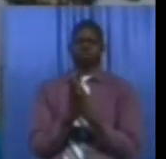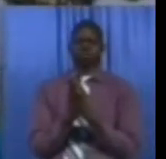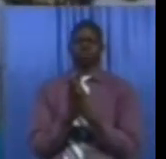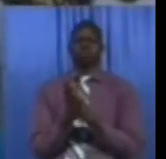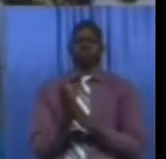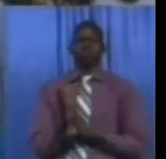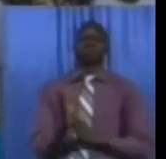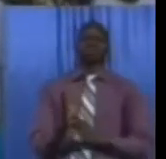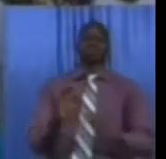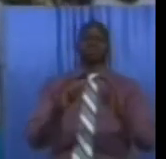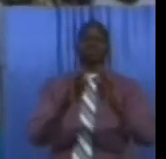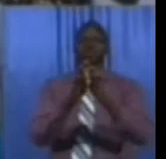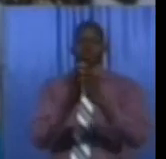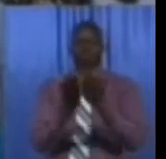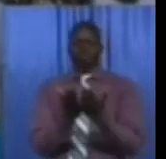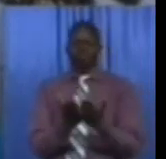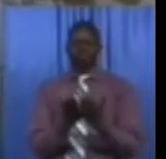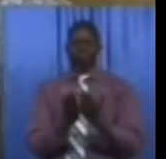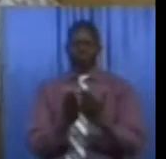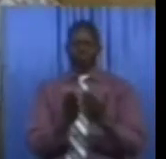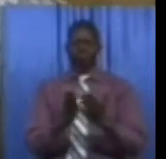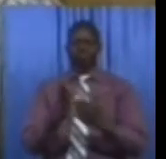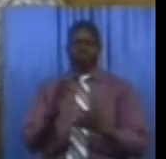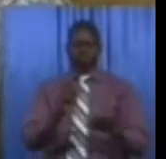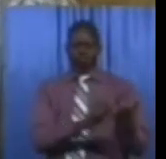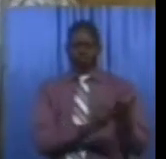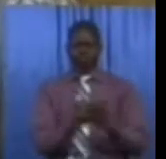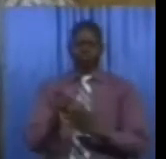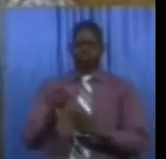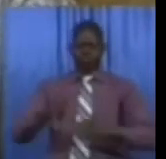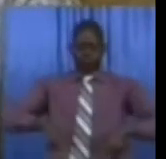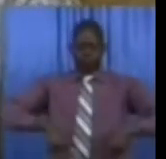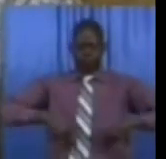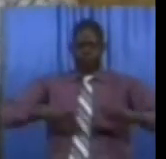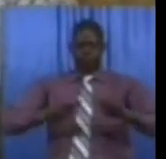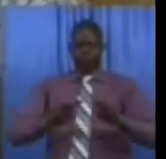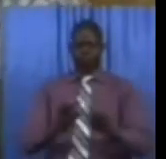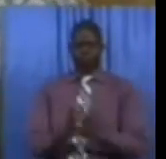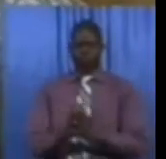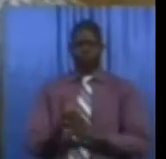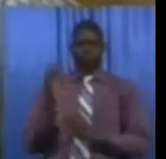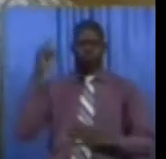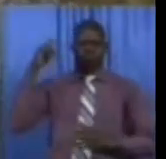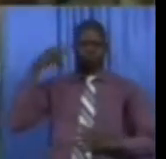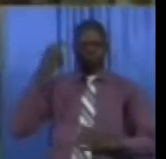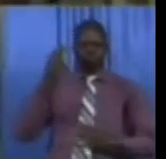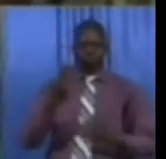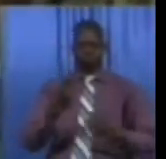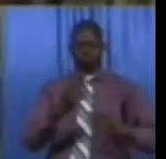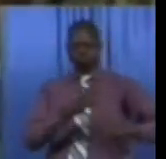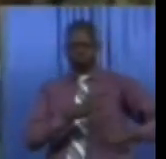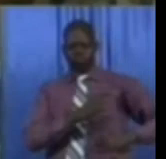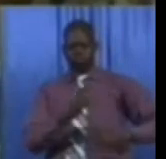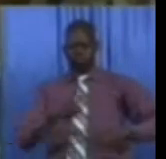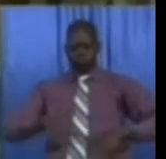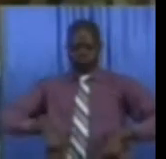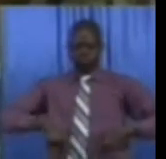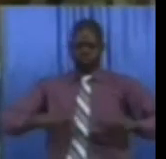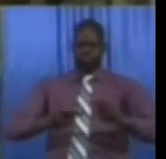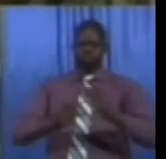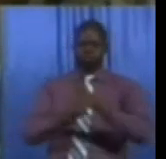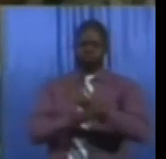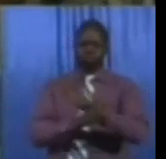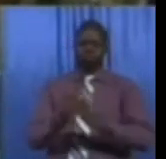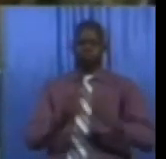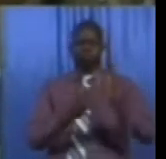Le Sacre d'un Djambar. Un récit de vie, une chronique d'un guerrier de la vie. Tanwi Zengue y dépeint